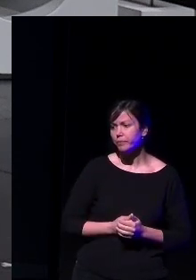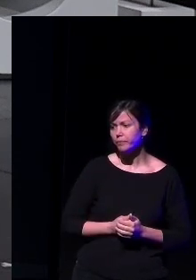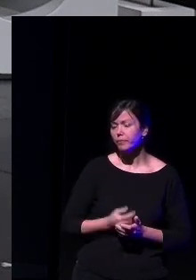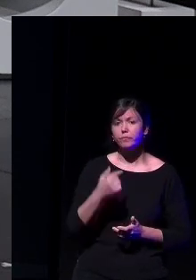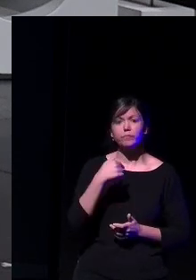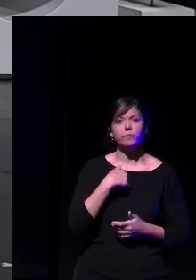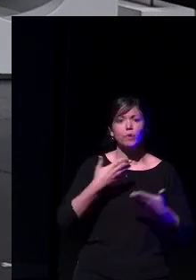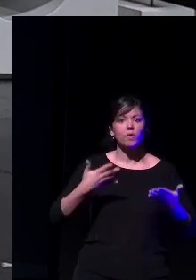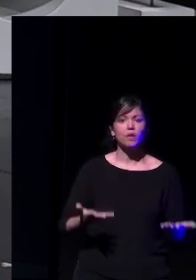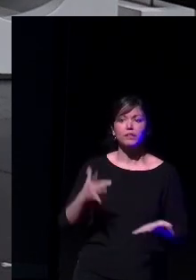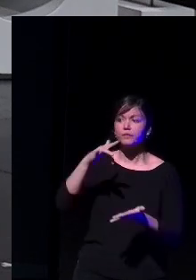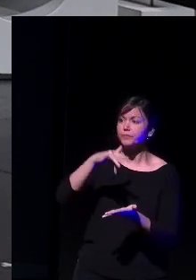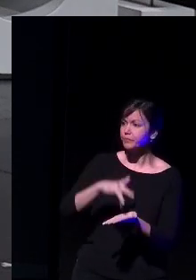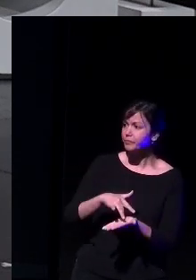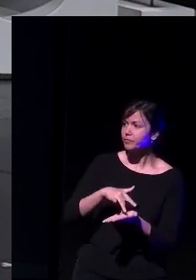Jo estic en un moment